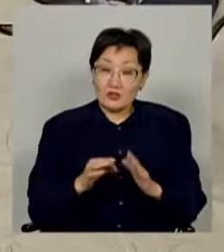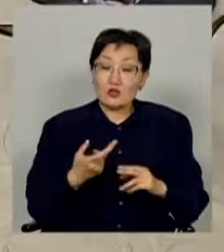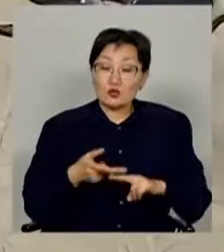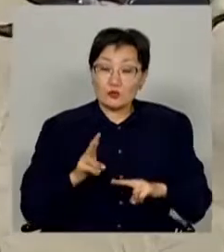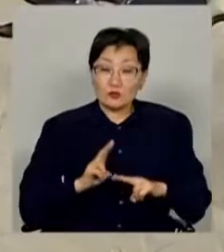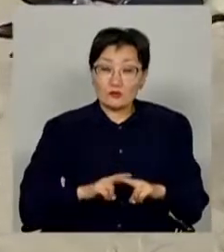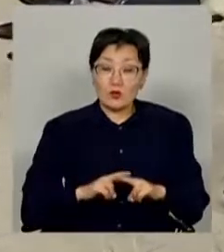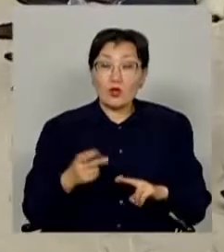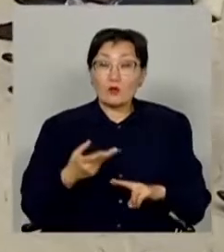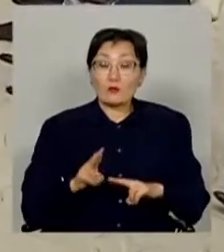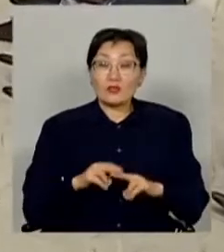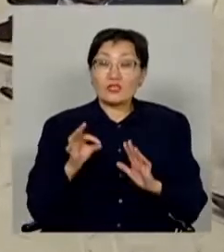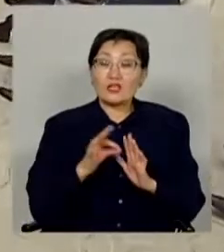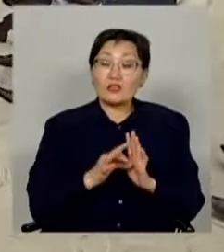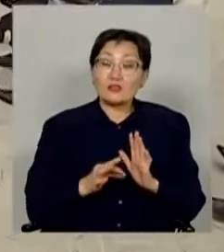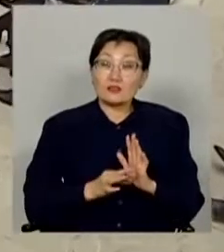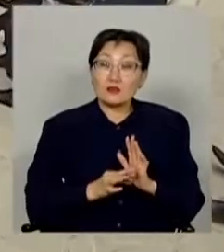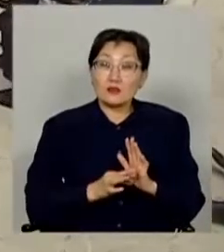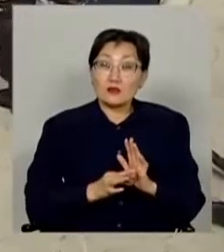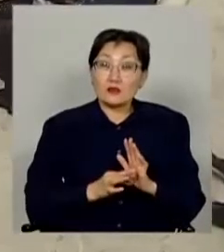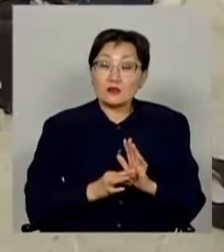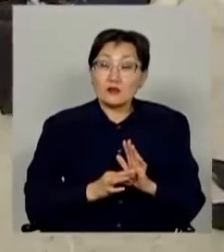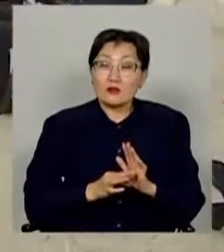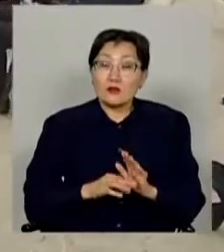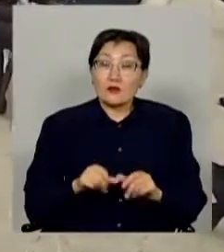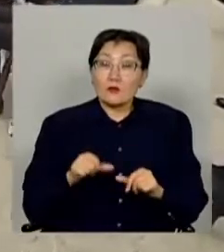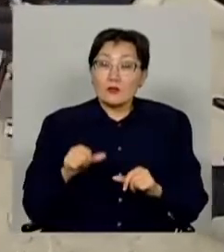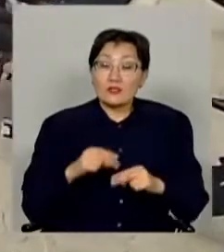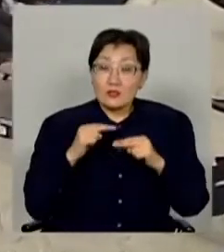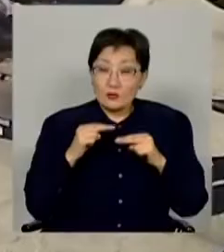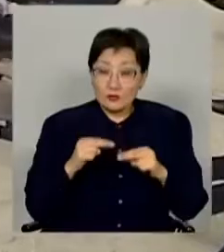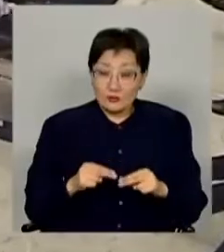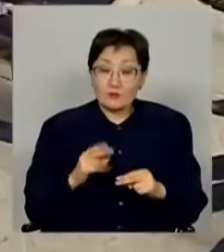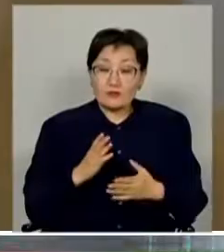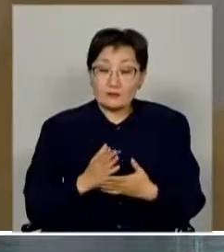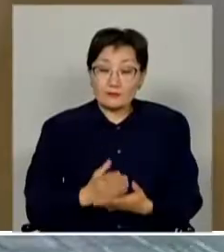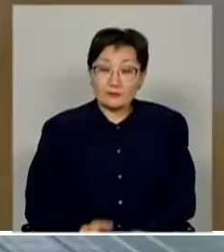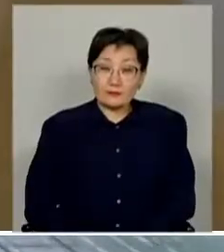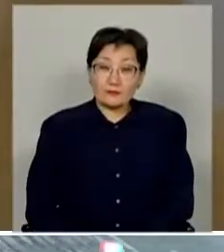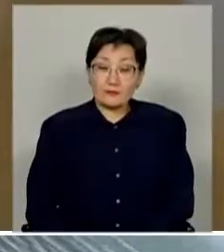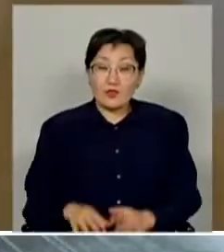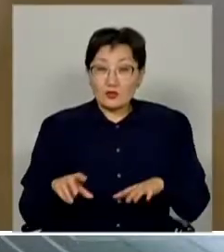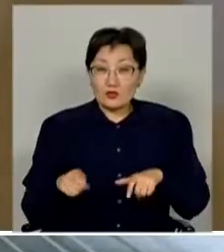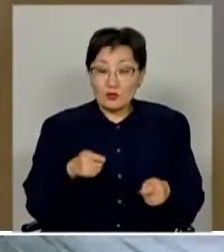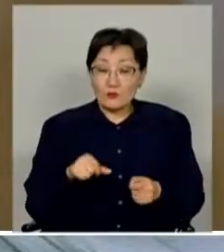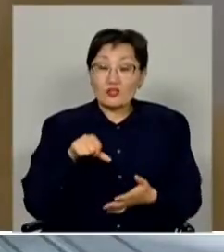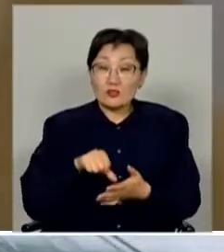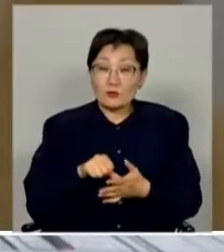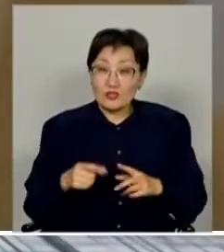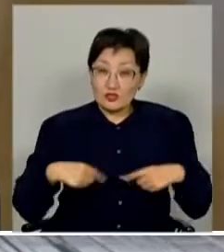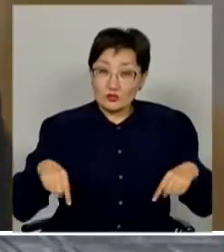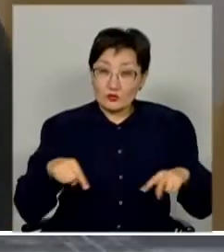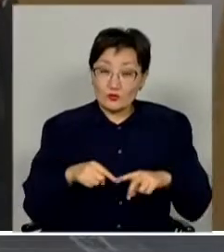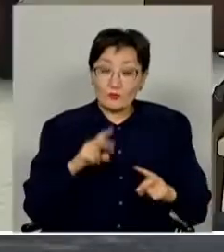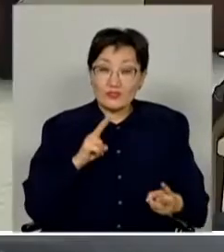Сондықтан бұл қағидатқа басымдық ретінде баса назар аударамыз. Президенттің сөзінше ұйымның осы